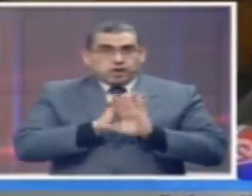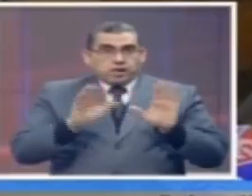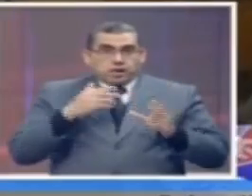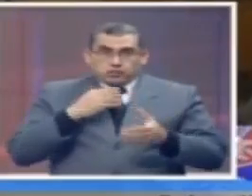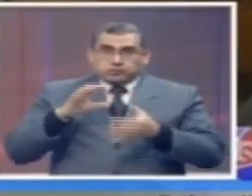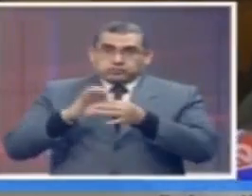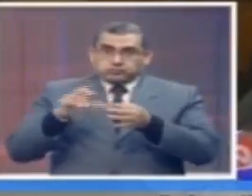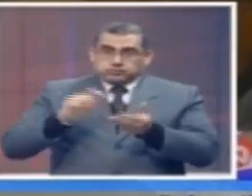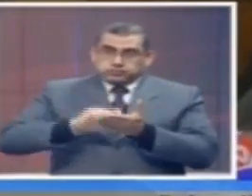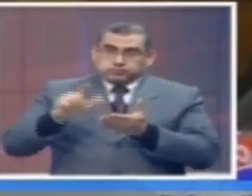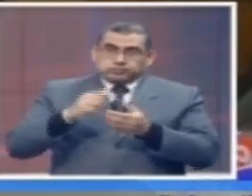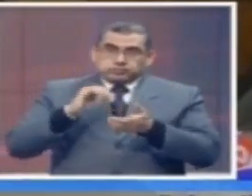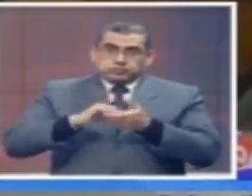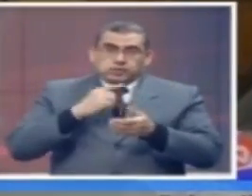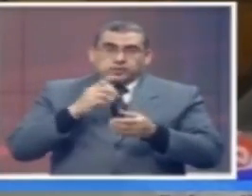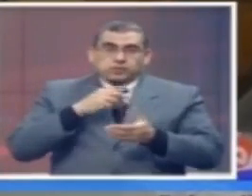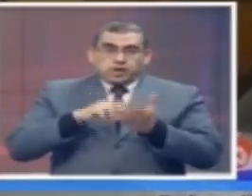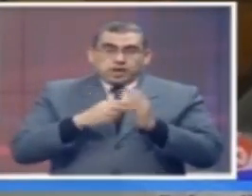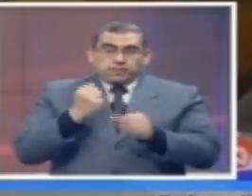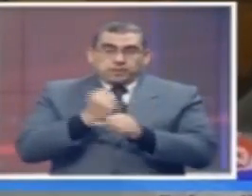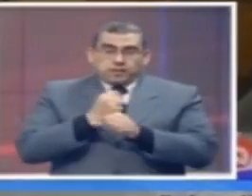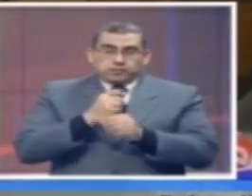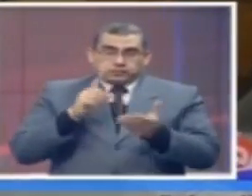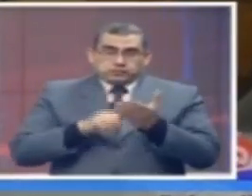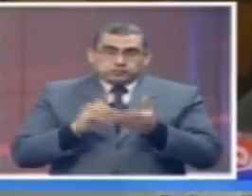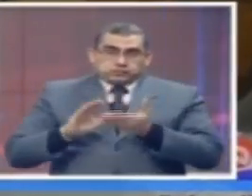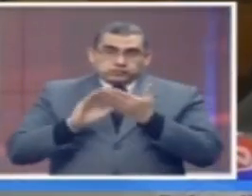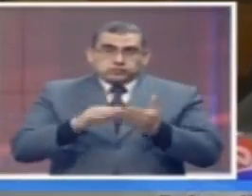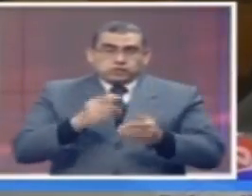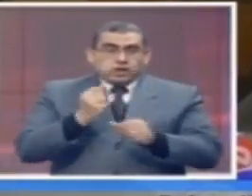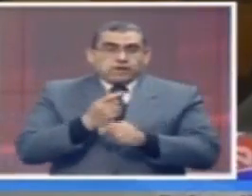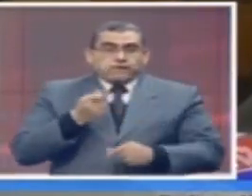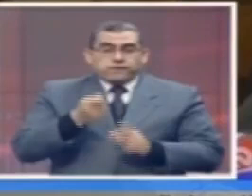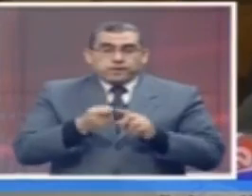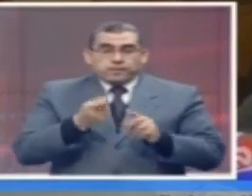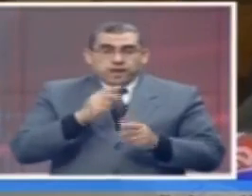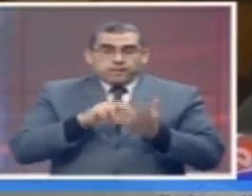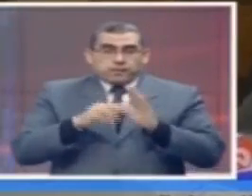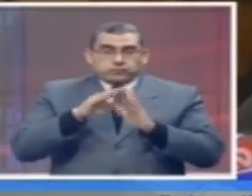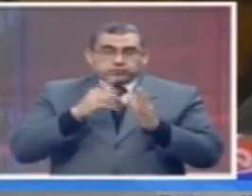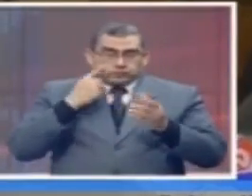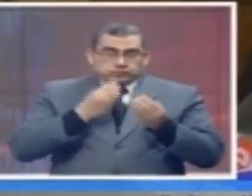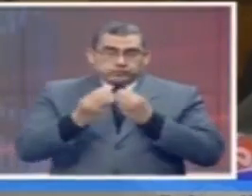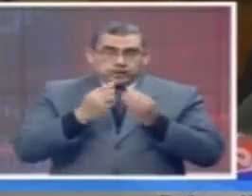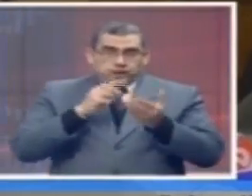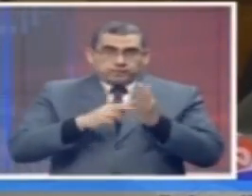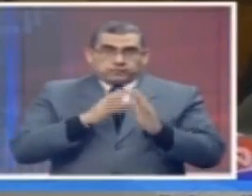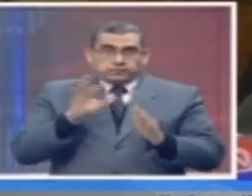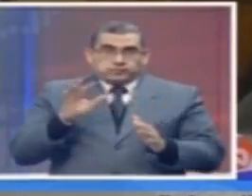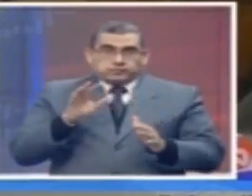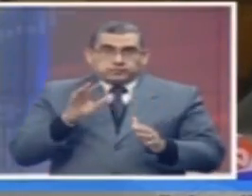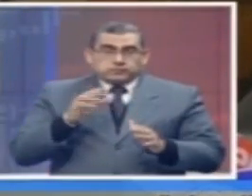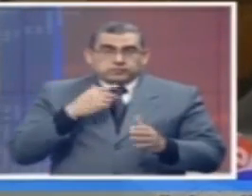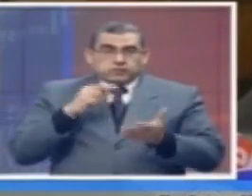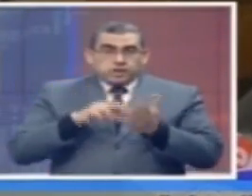بينهم وأصحاب الخامات اللي العمال دي بتشتغل بيها. فإن شاء الله ده يقدر إن هو يقلل